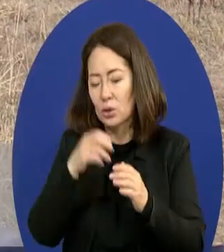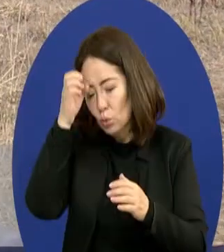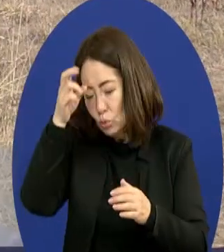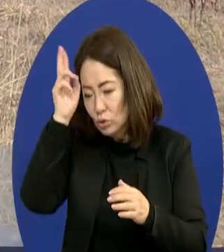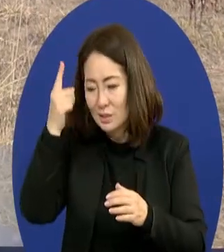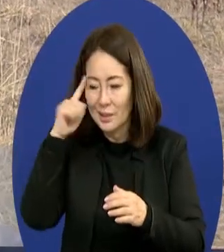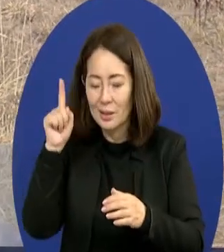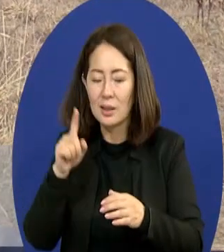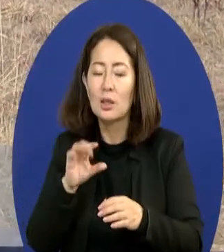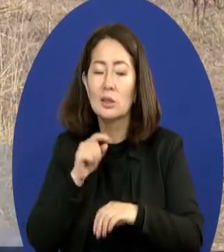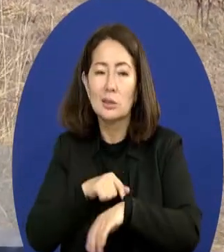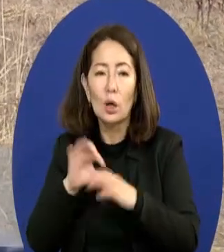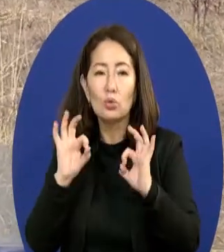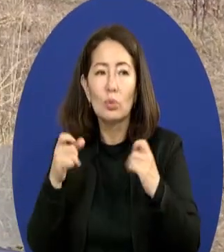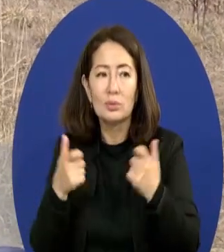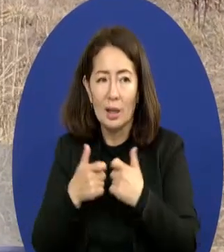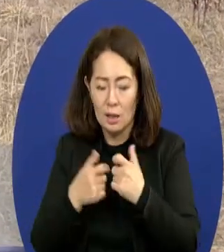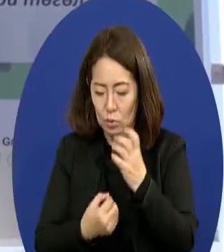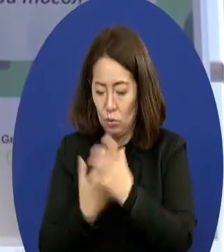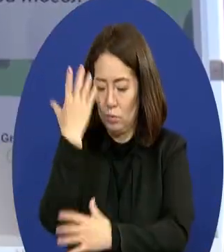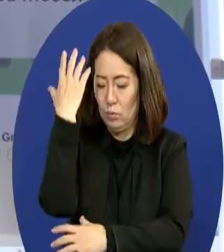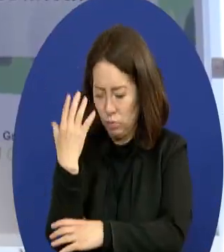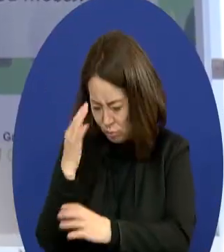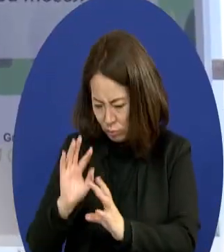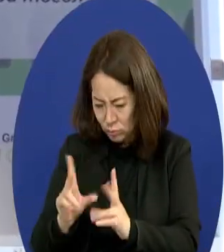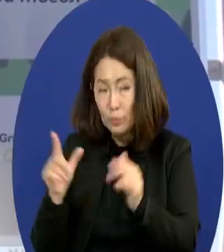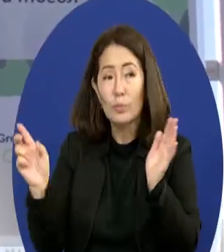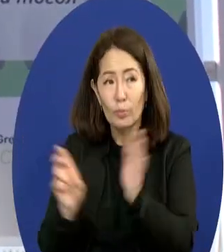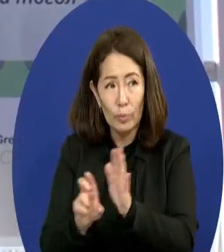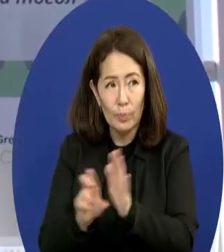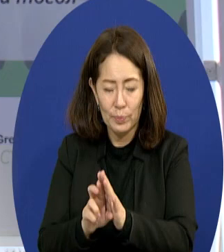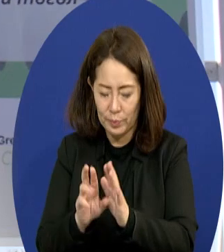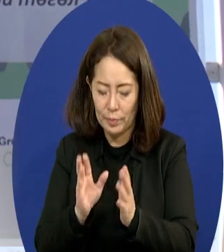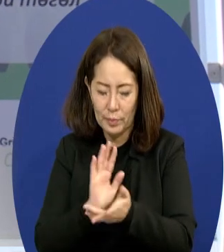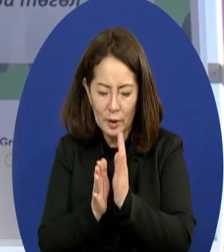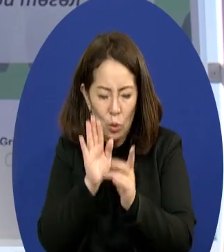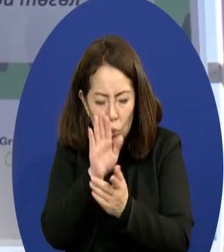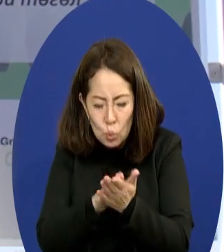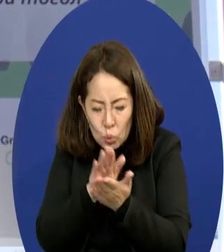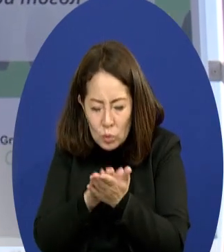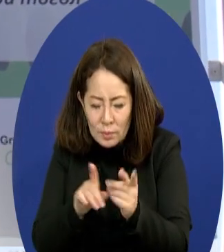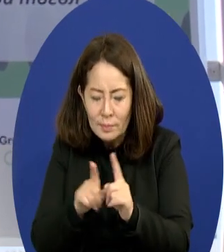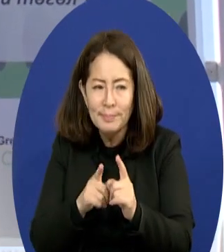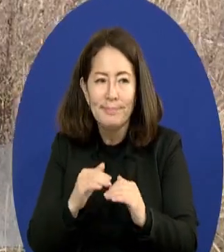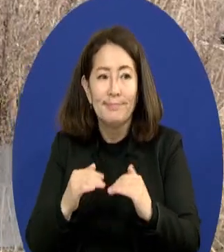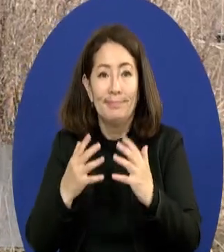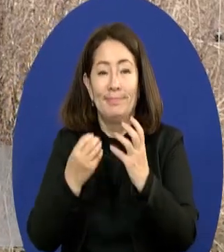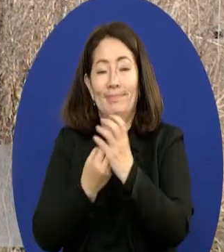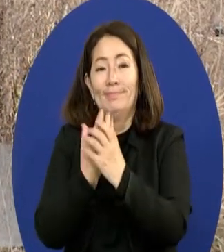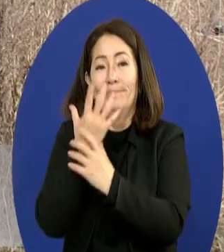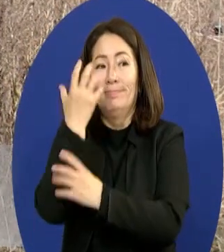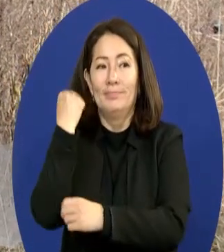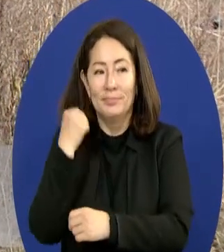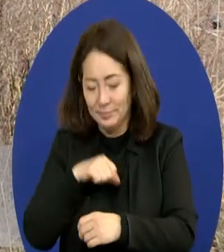үйлдэл гэж харж байна. Тарьсан мод бүр ургах боломжтой. Гэхдээ яг л хөөхт шиг хайрлаж асарч байж ургана гэдгийг иргэд